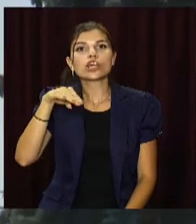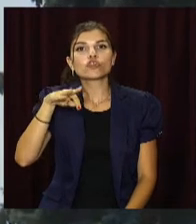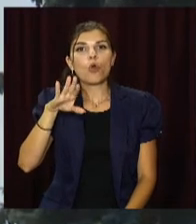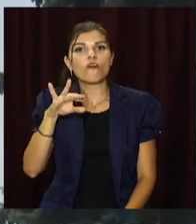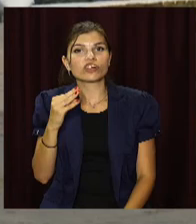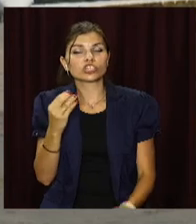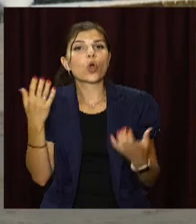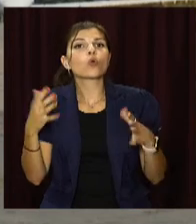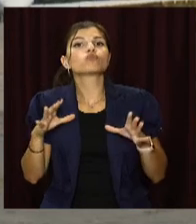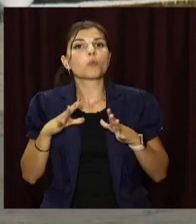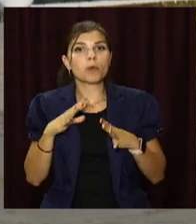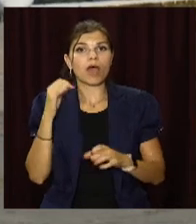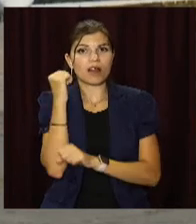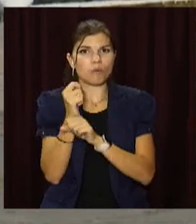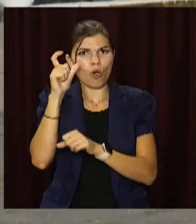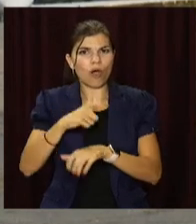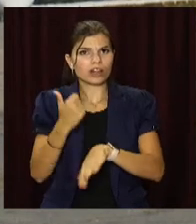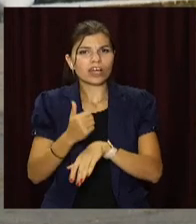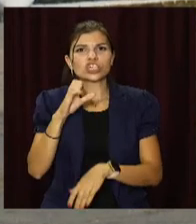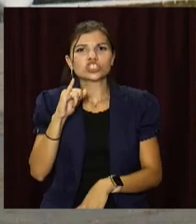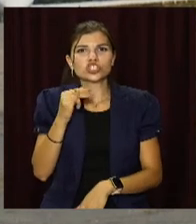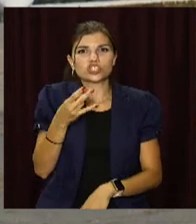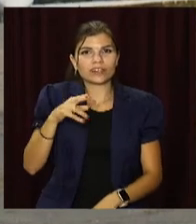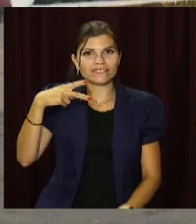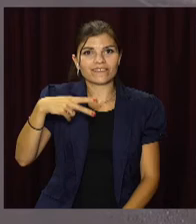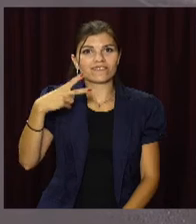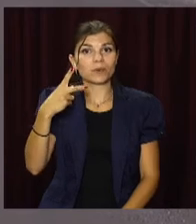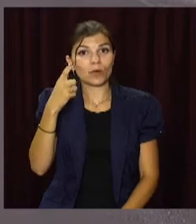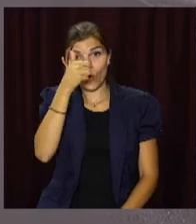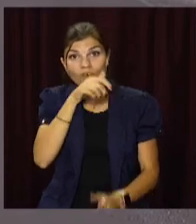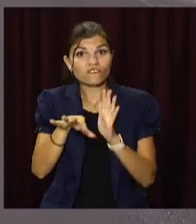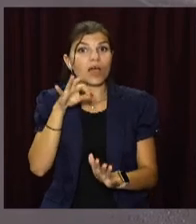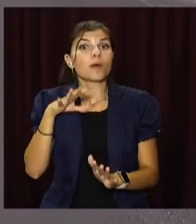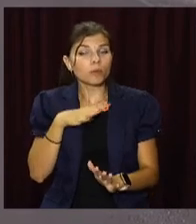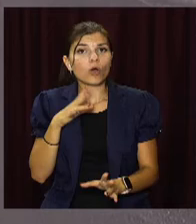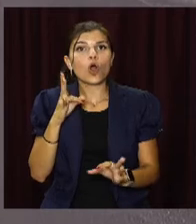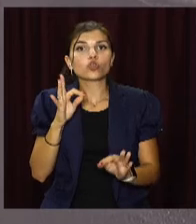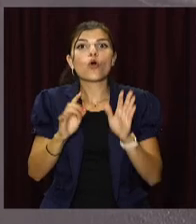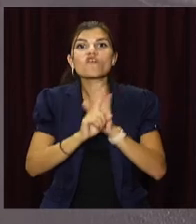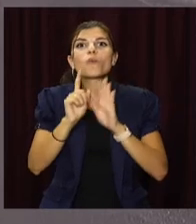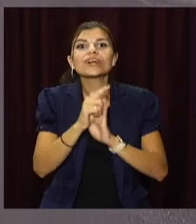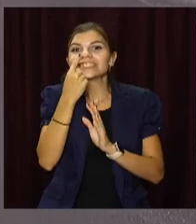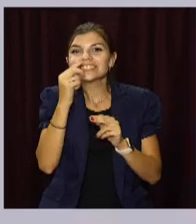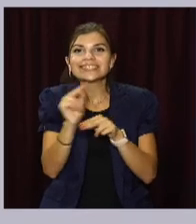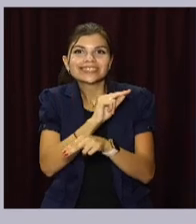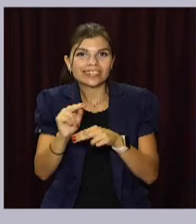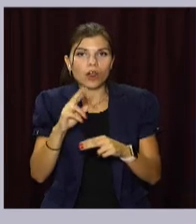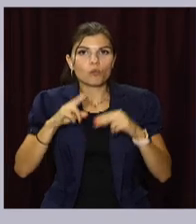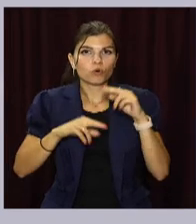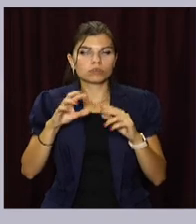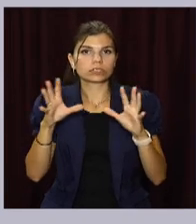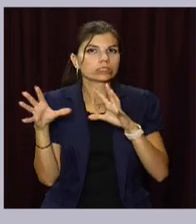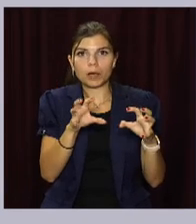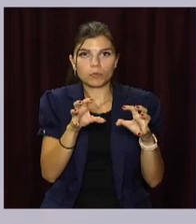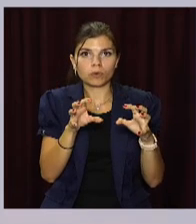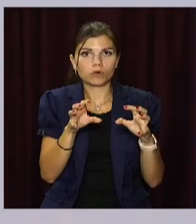був генеральний підрядник, якого обрали в січні 2021 року. Однак на початковому етапі будівництво